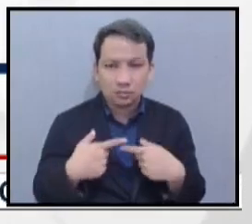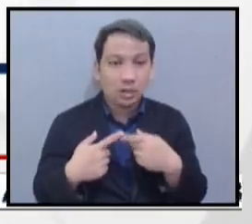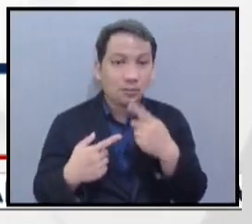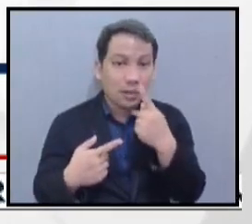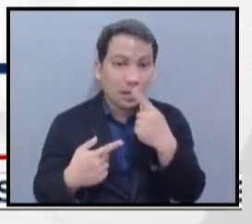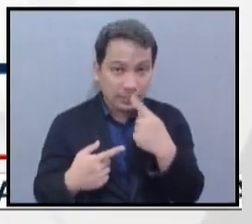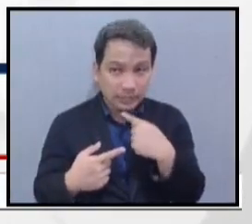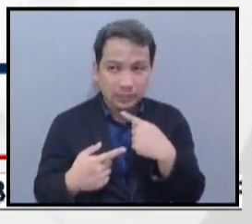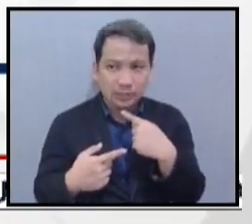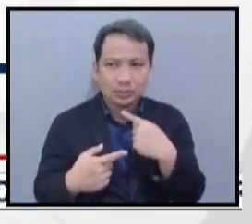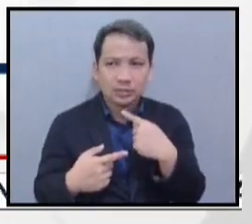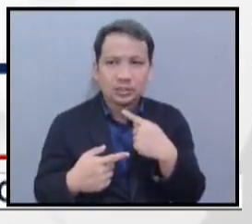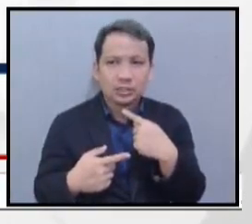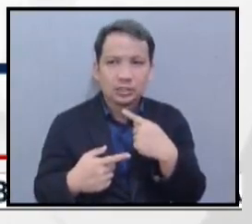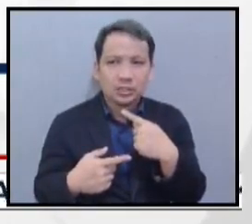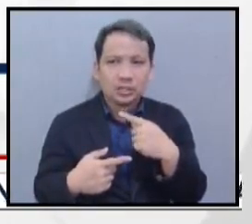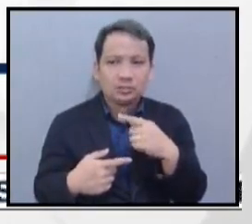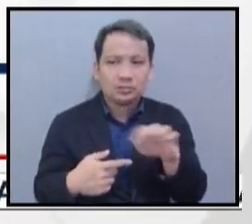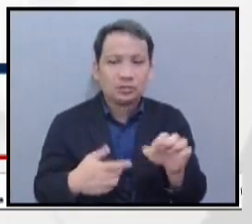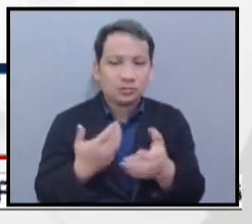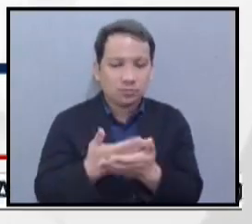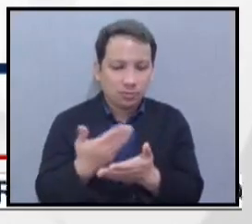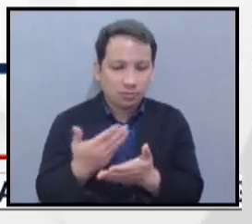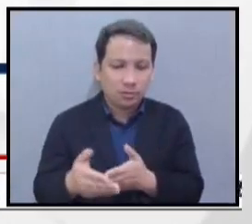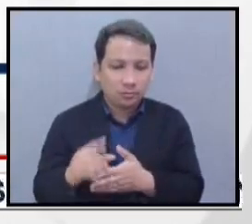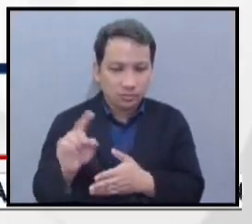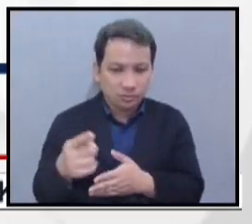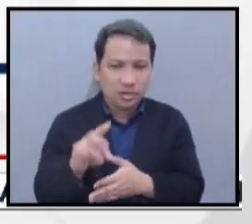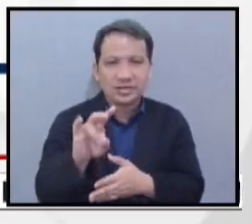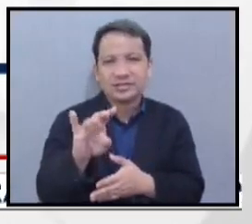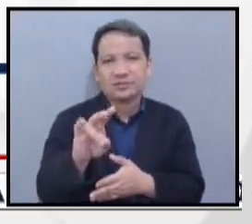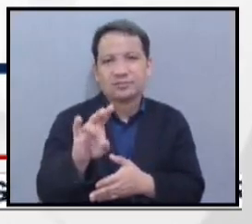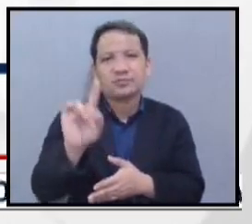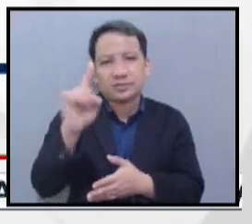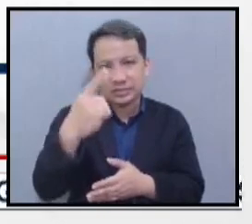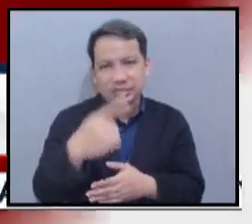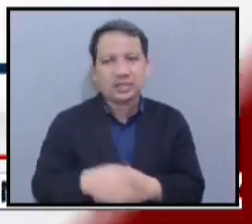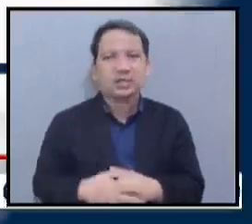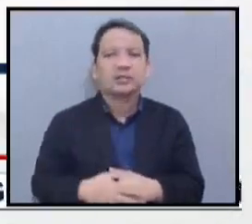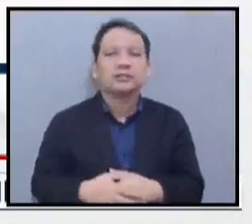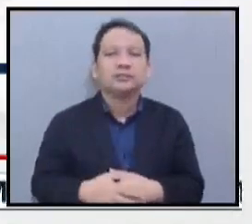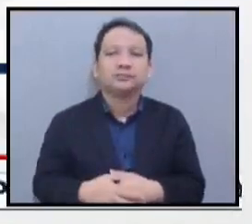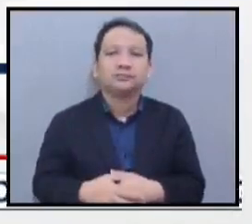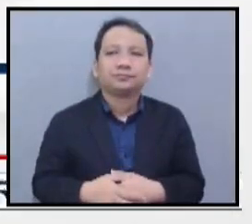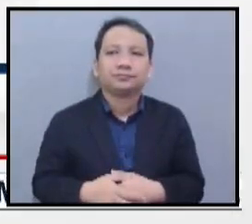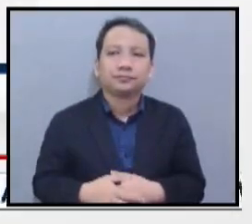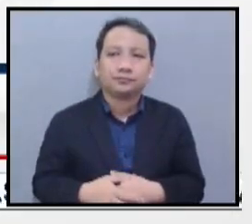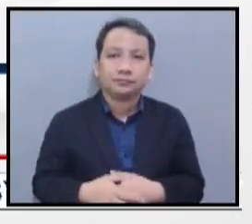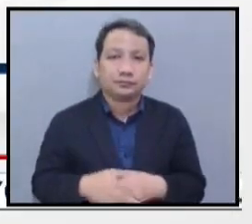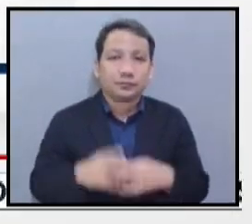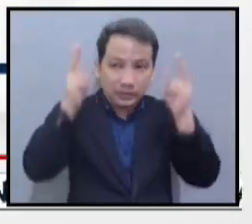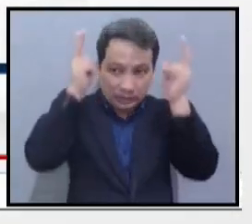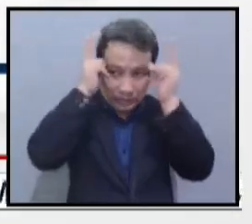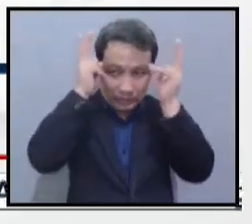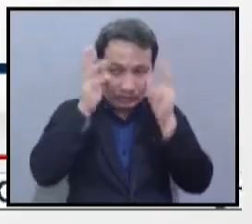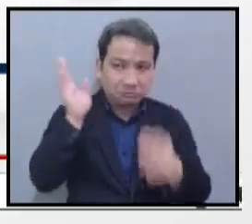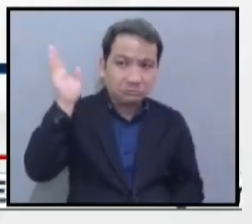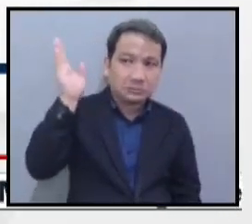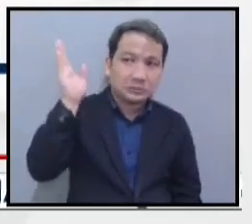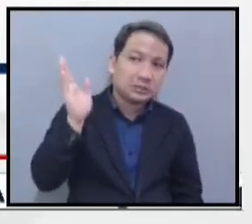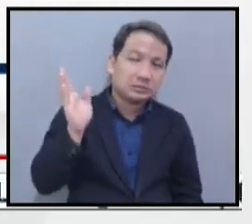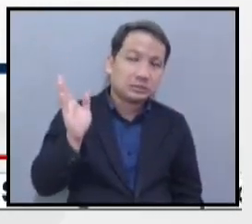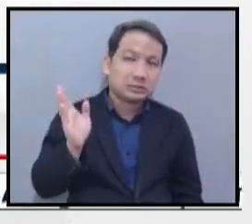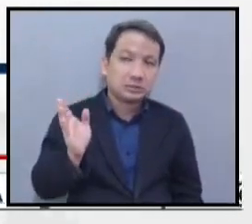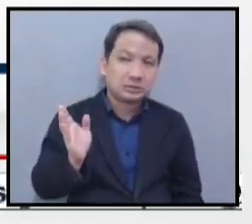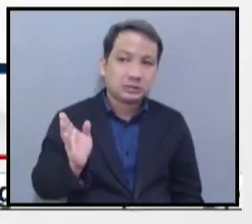na maalat na mabibili lang sa 17 pesos kada peraso. May mga gulay din diyan. Ilan sa mga gulay na madalas